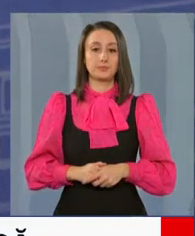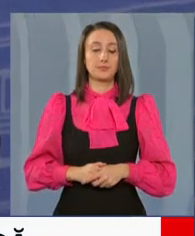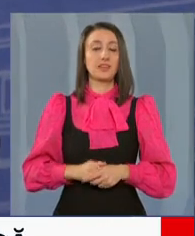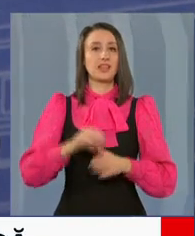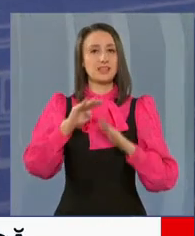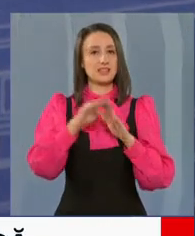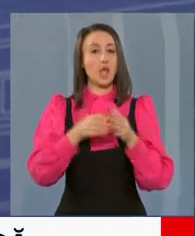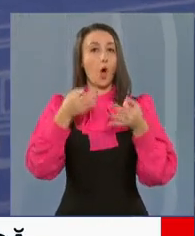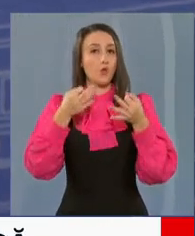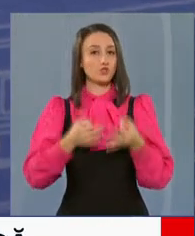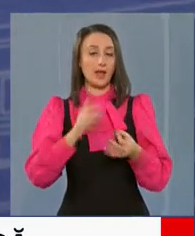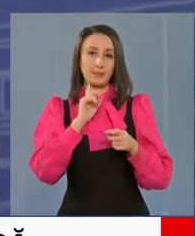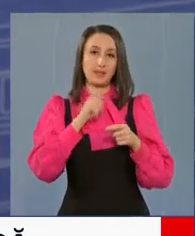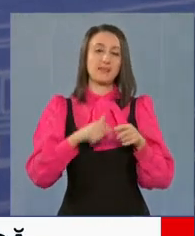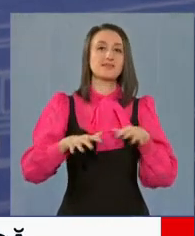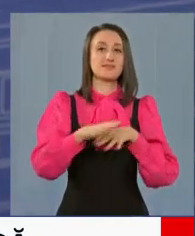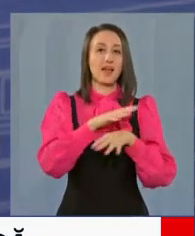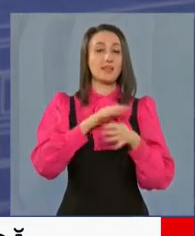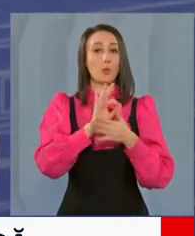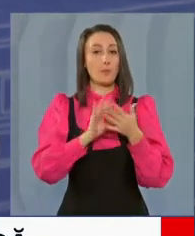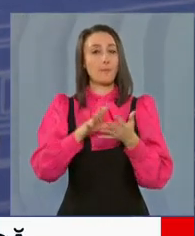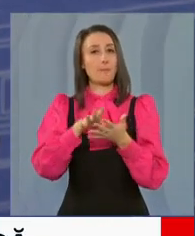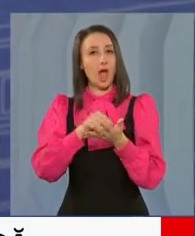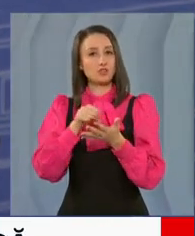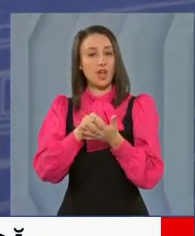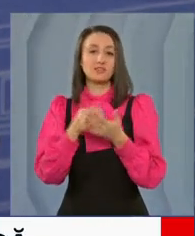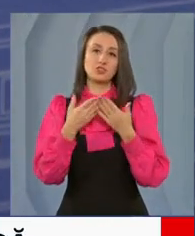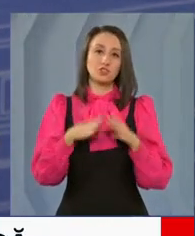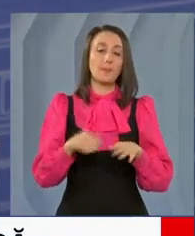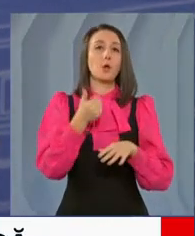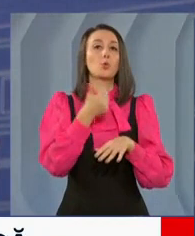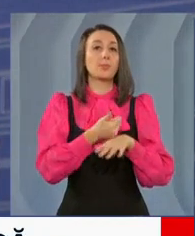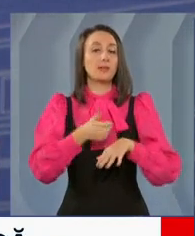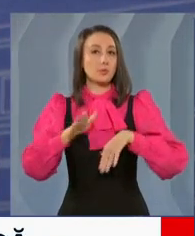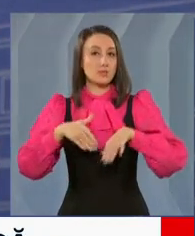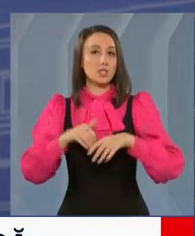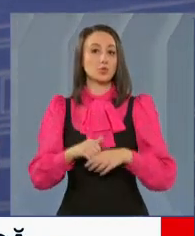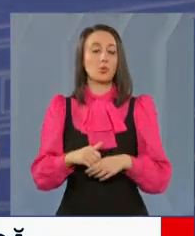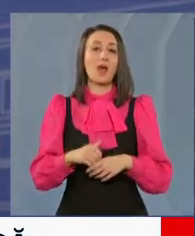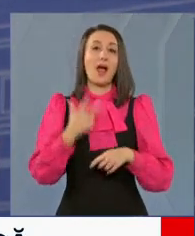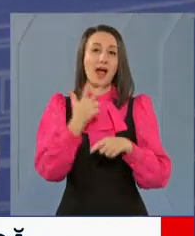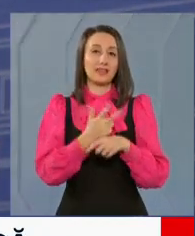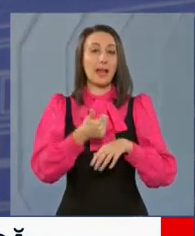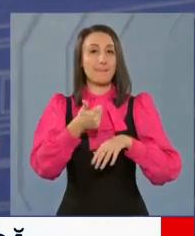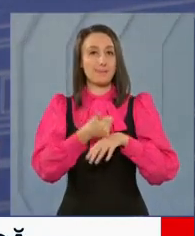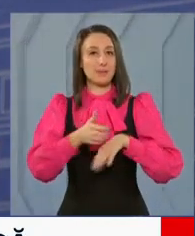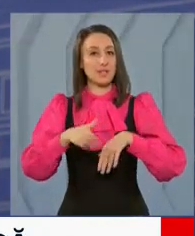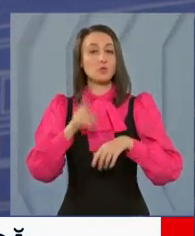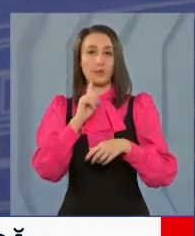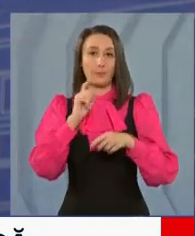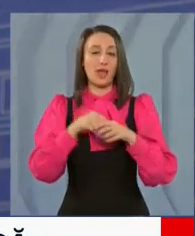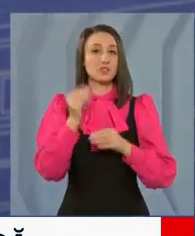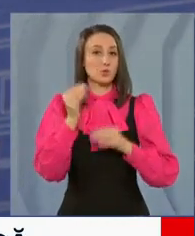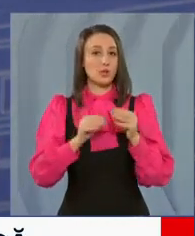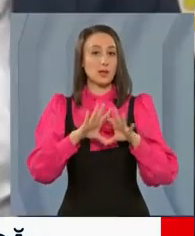listă oficialilor implicați în scandalurile de plagiat În ce vei chiar cu premierul Nicolae Ciucă iar al treilea Premier implicat într o astfel